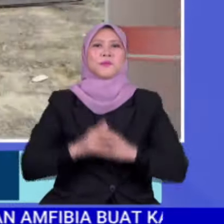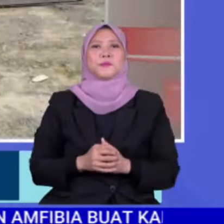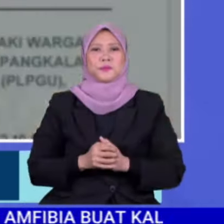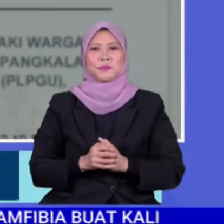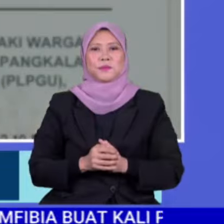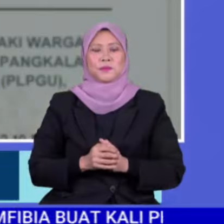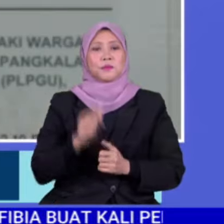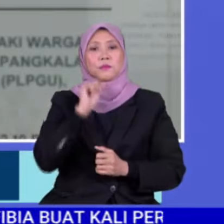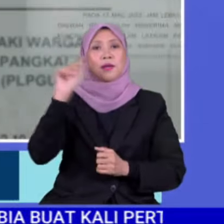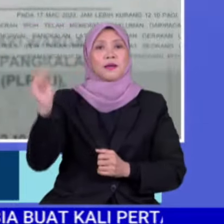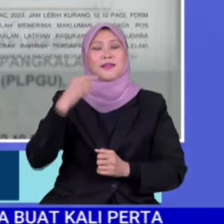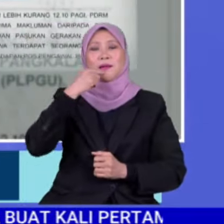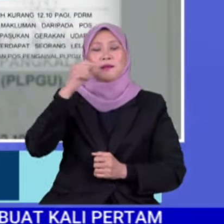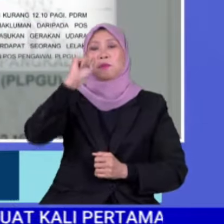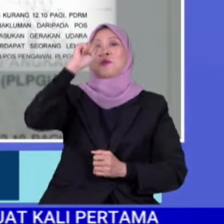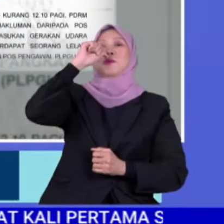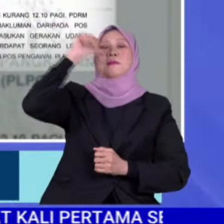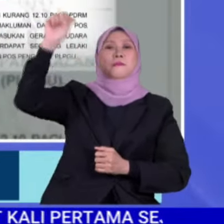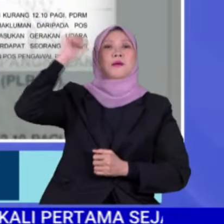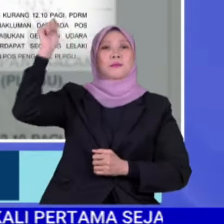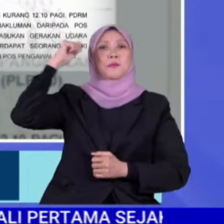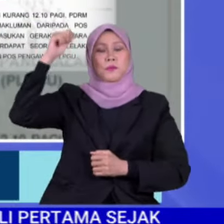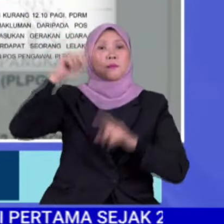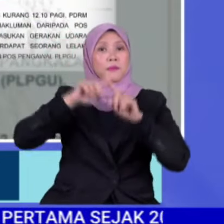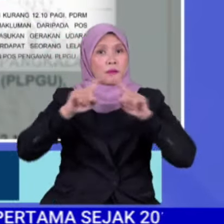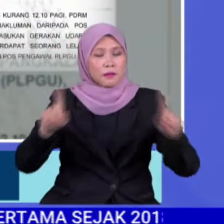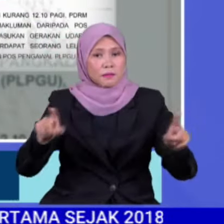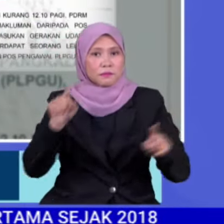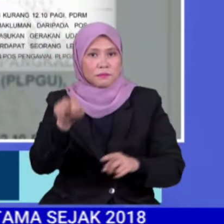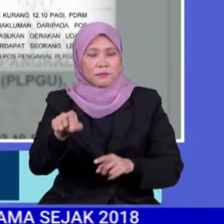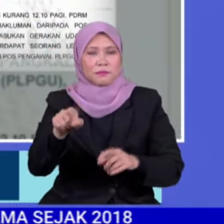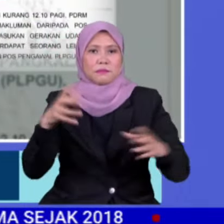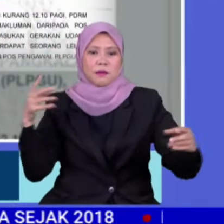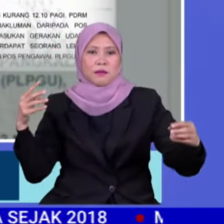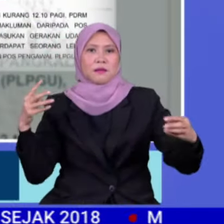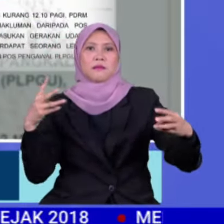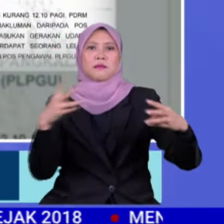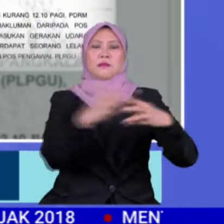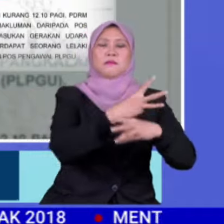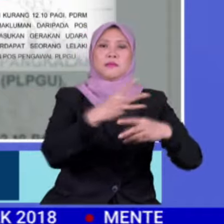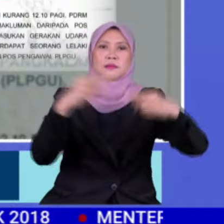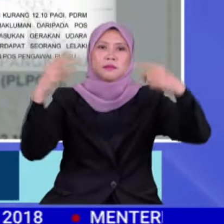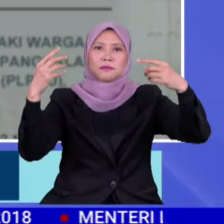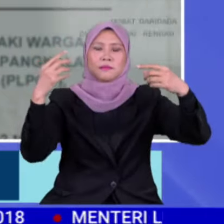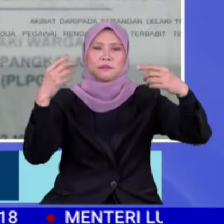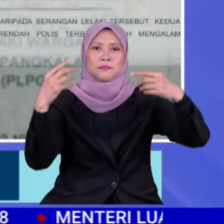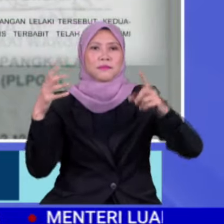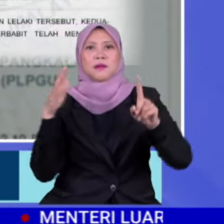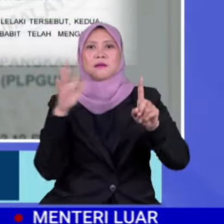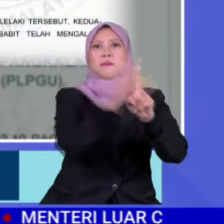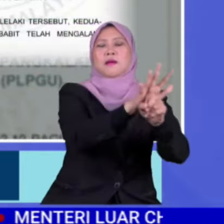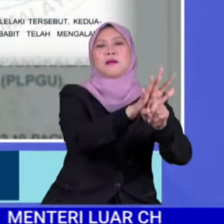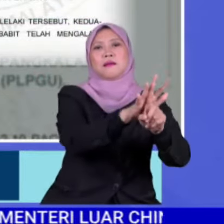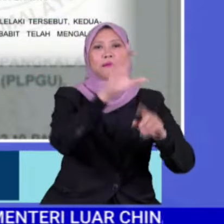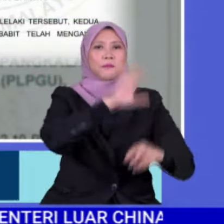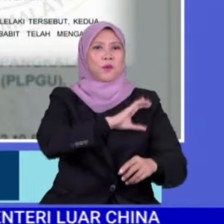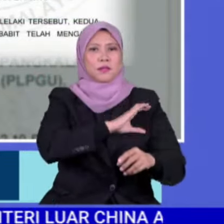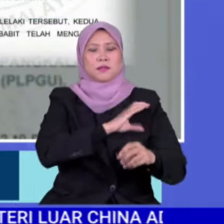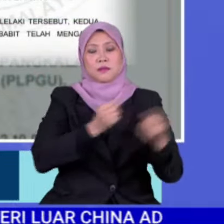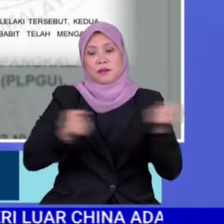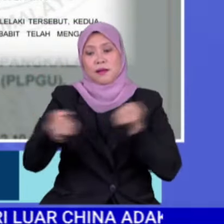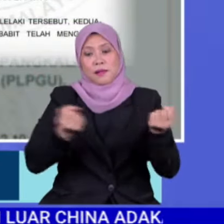Bukan setakat mabuk, malah suspek terbabit bertindak nekat menyerang anggota polis yang memeriksanya selepas kenderaan